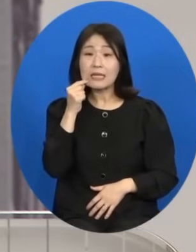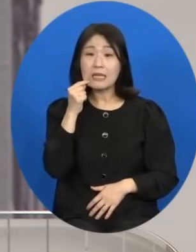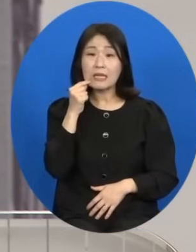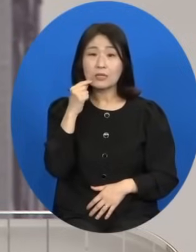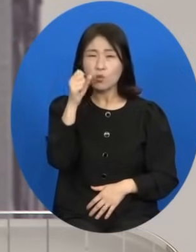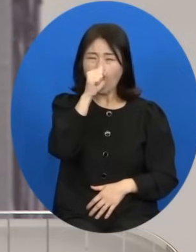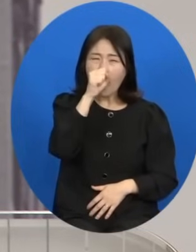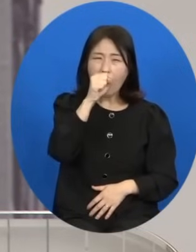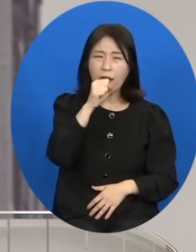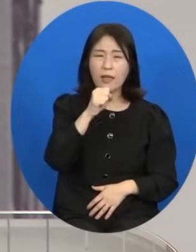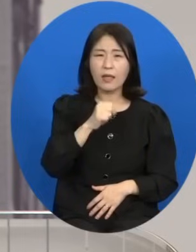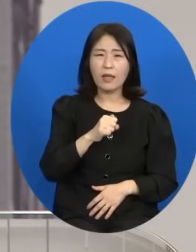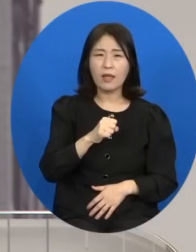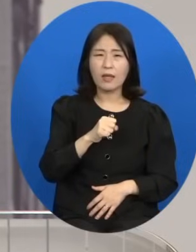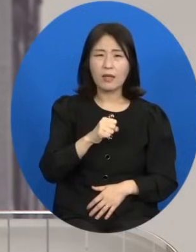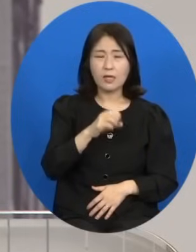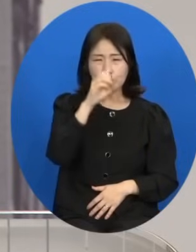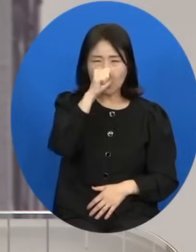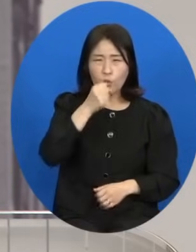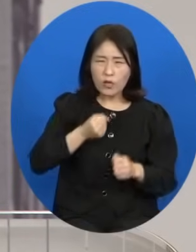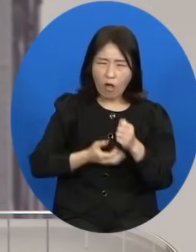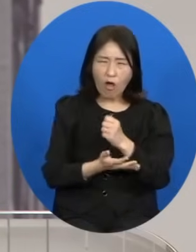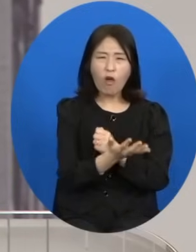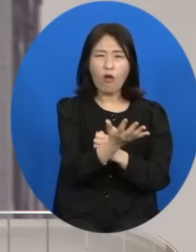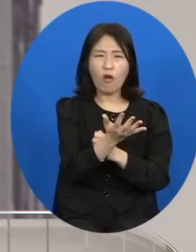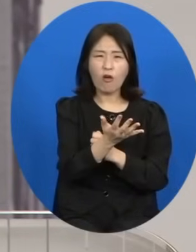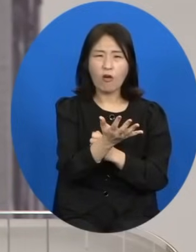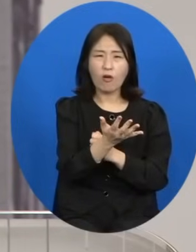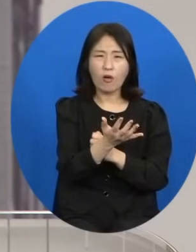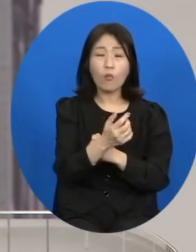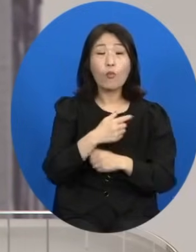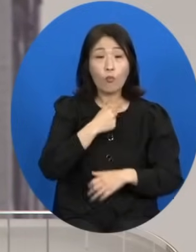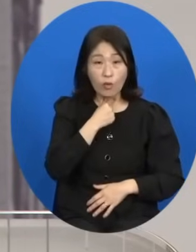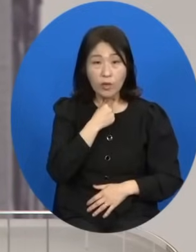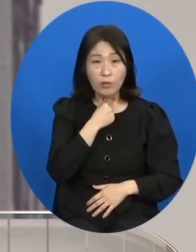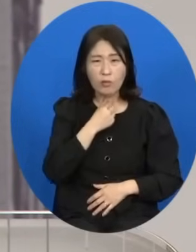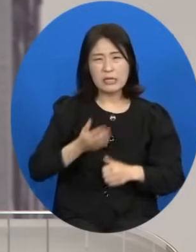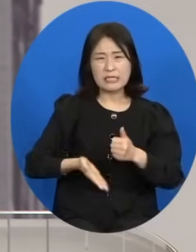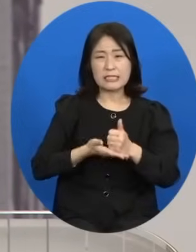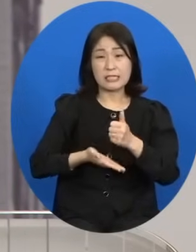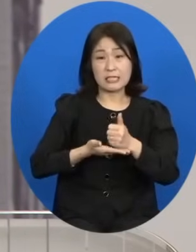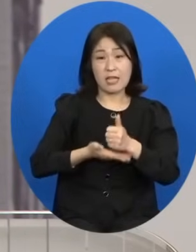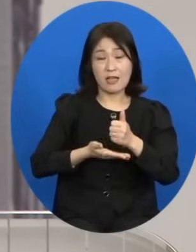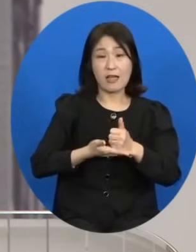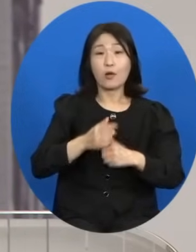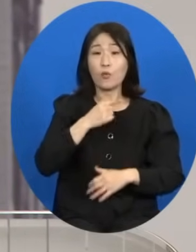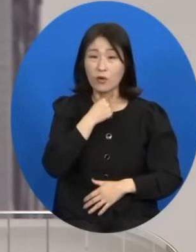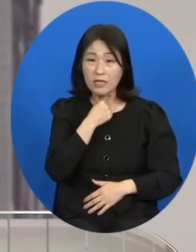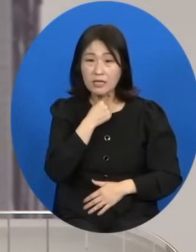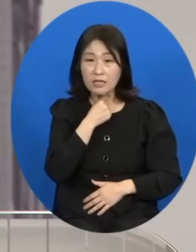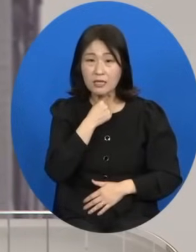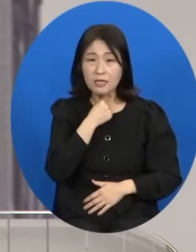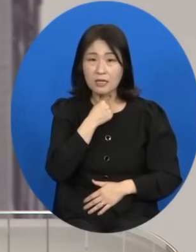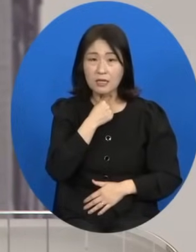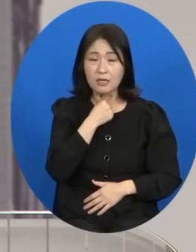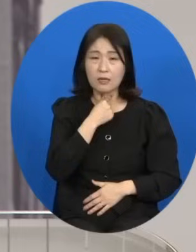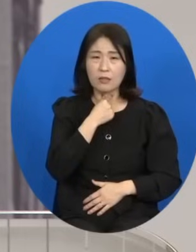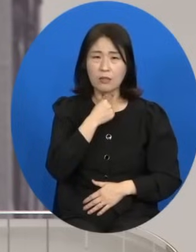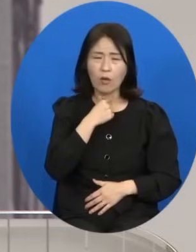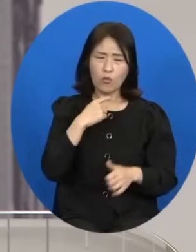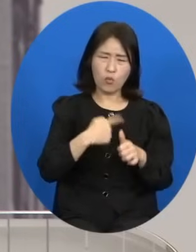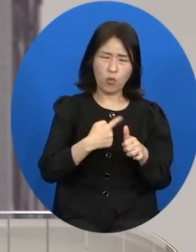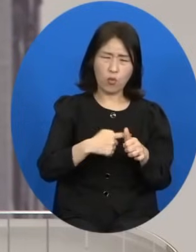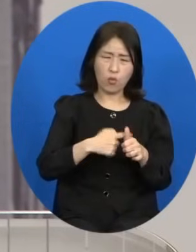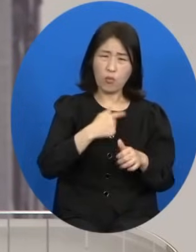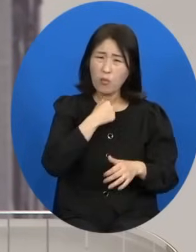좋은 영향력을 끼치고 싶어 해서 많은 사람들에게 칭찬만 받고 싶어하지 비난 받고 싶어한 사람 아무도